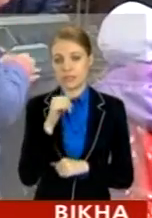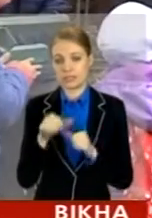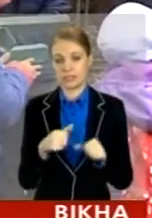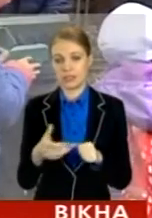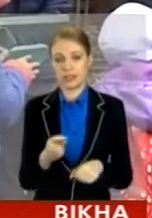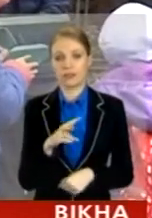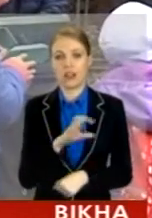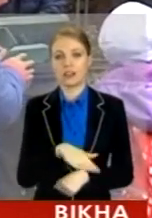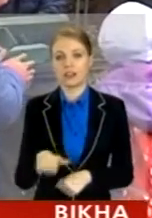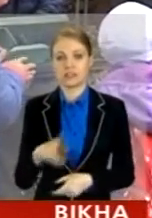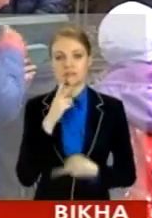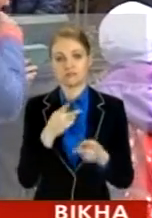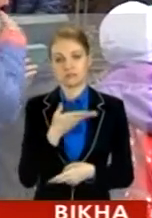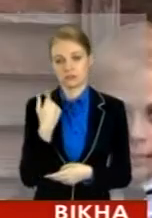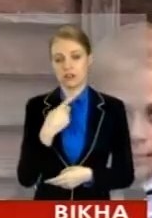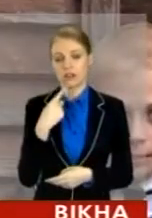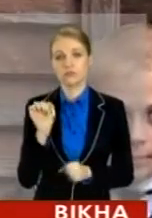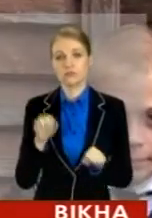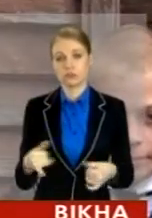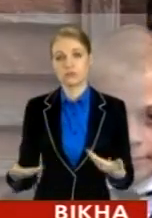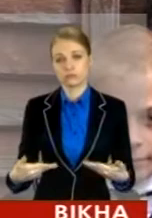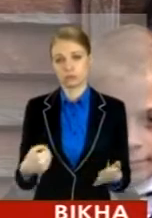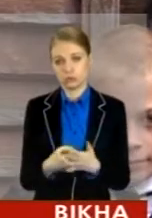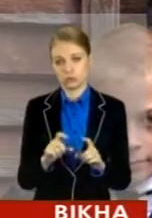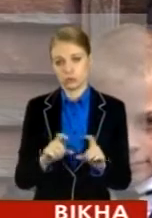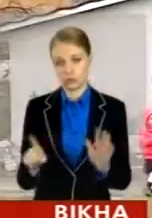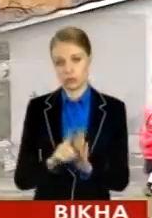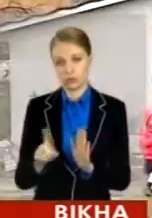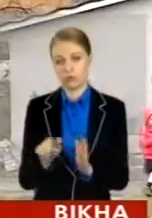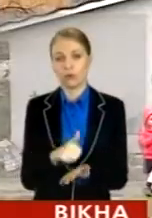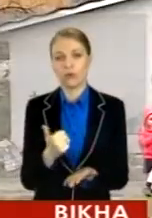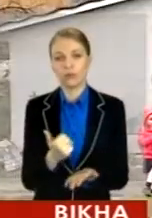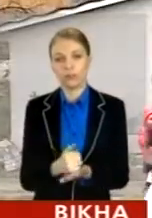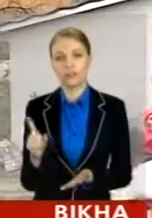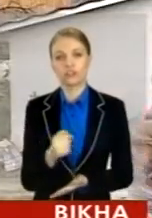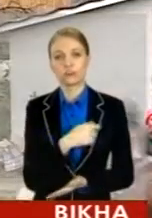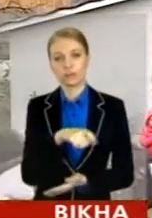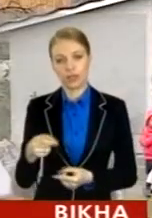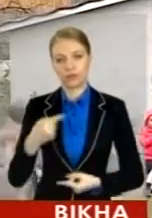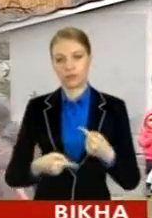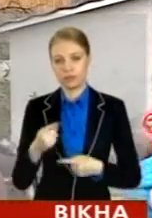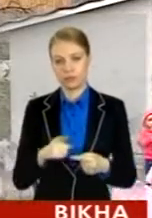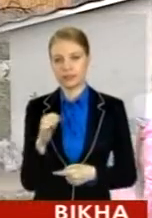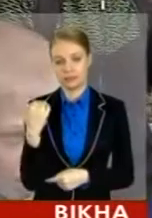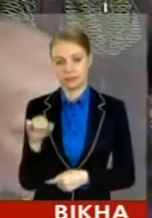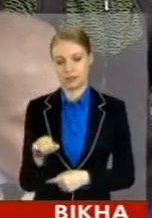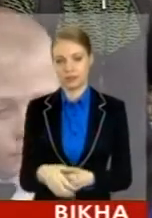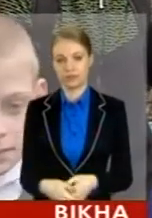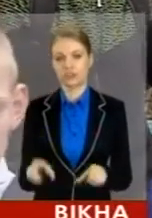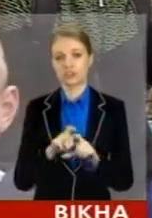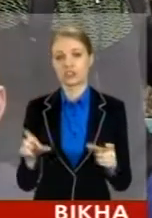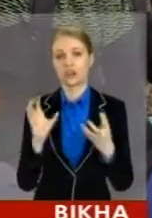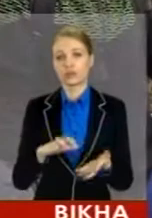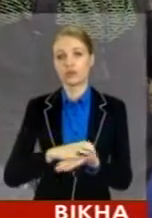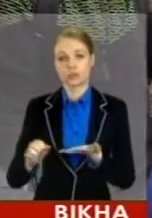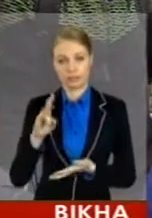та Дітлахи не нарікають кажуть можуть і пішки до школи побігати Головне аби вояки поверталися із перемогою шкільний